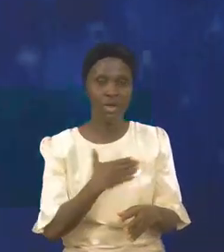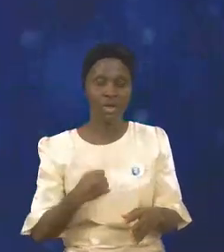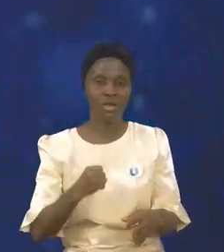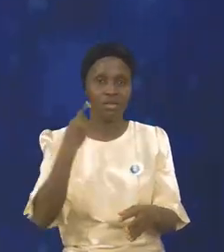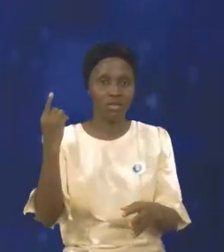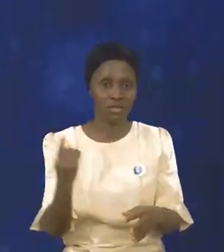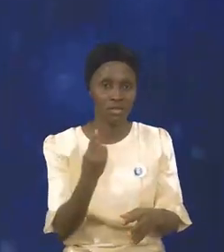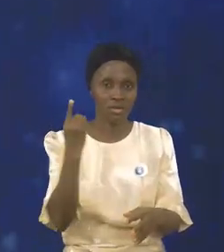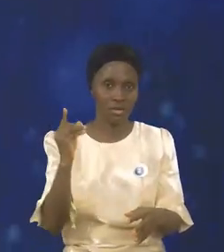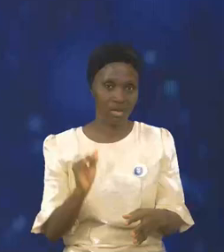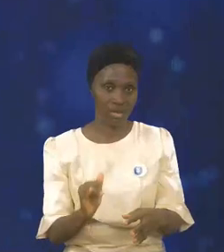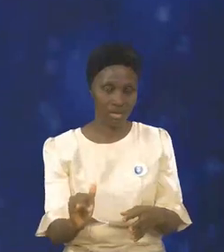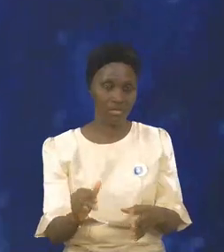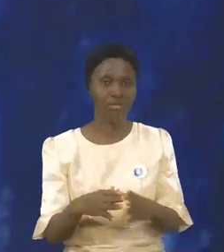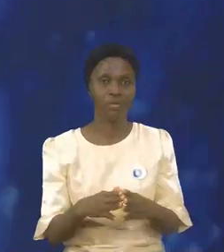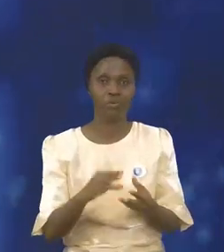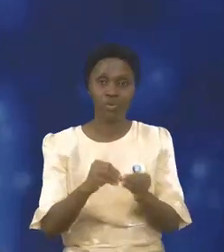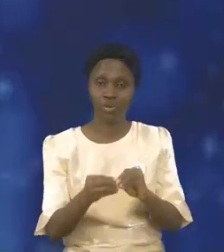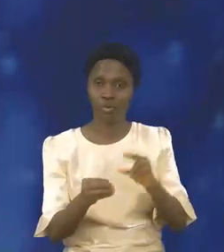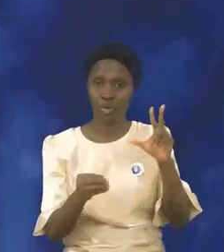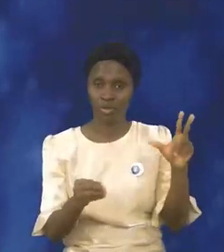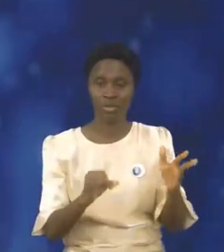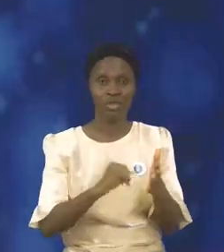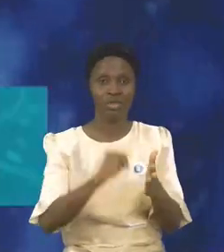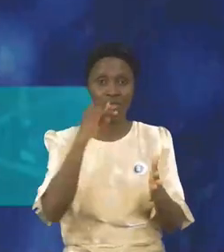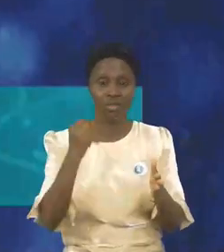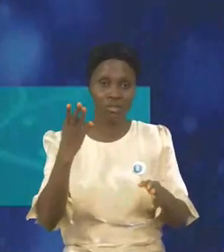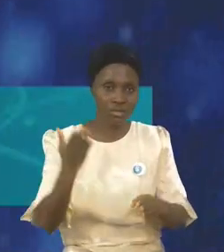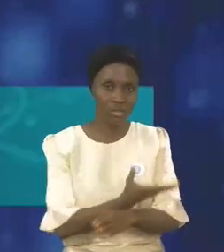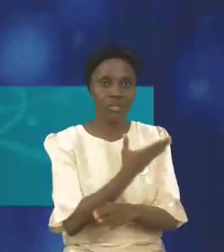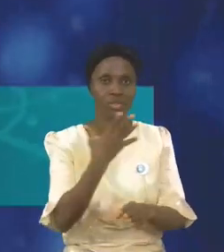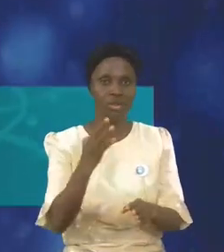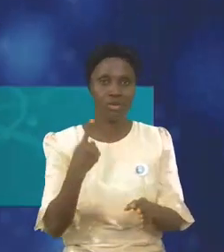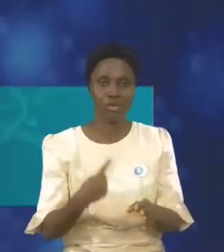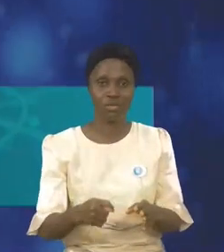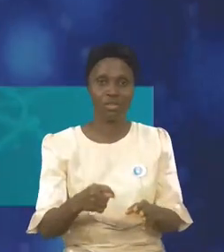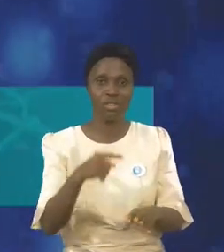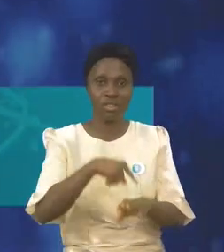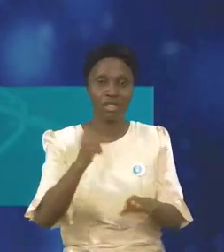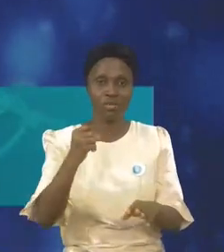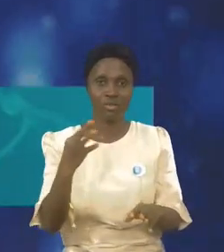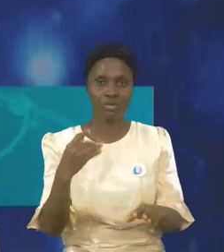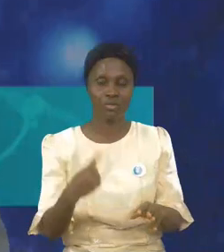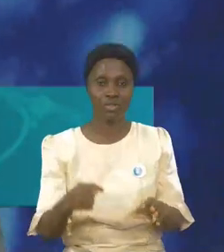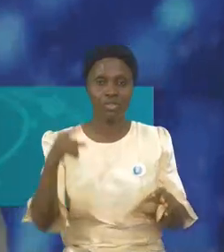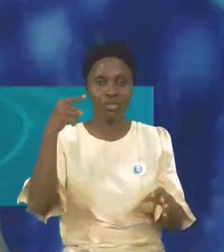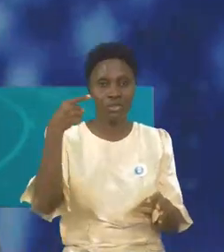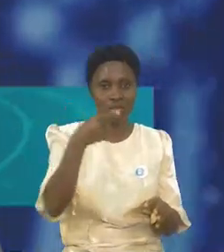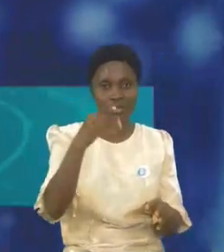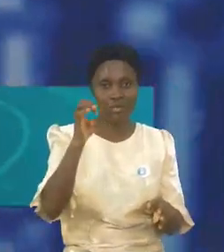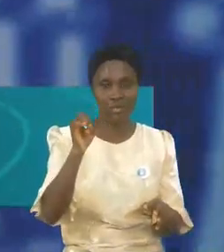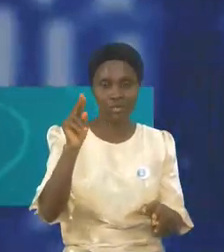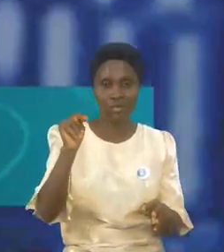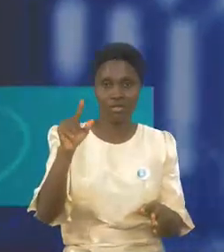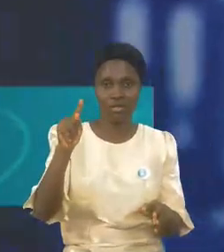éternel. Et le trône et le triomphe du vrai Dieu, trois, c'est la